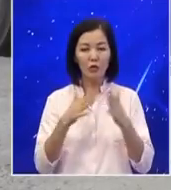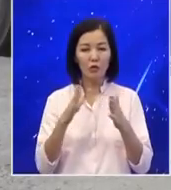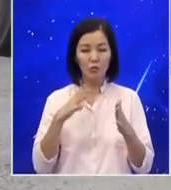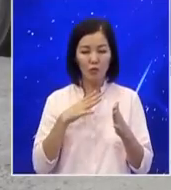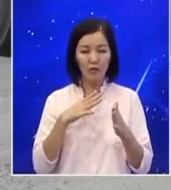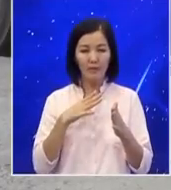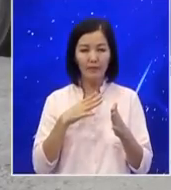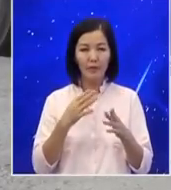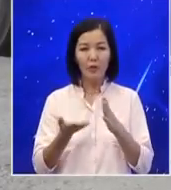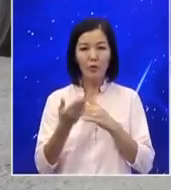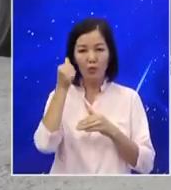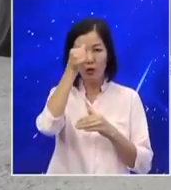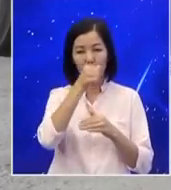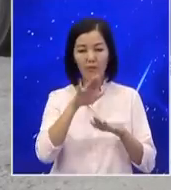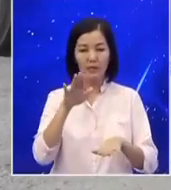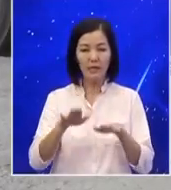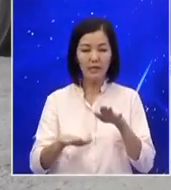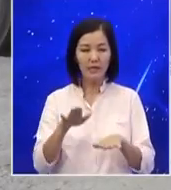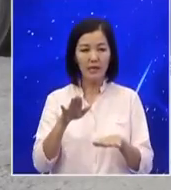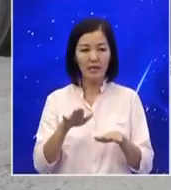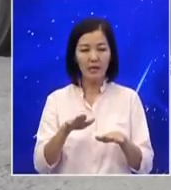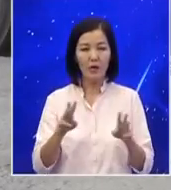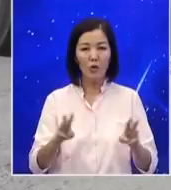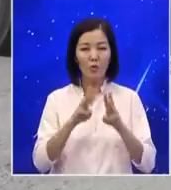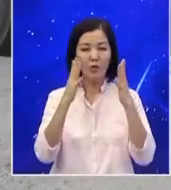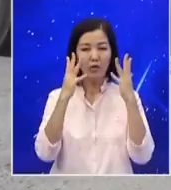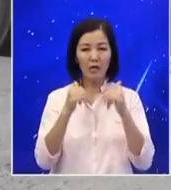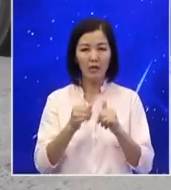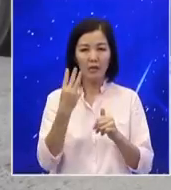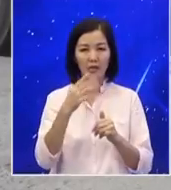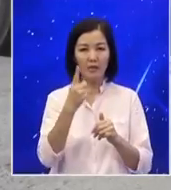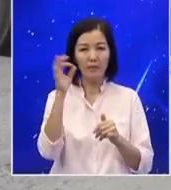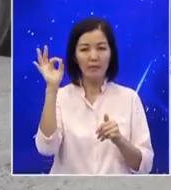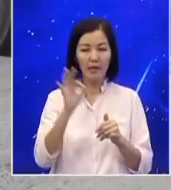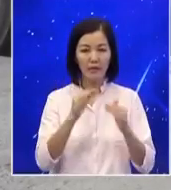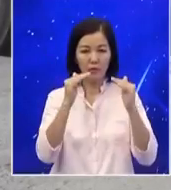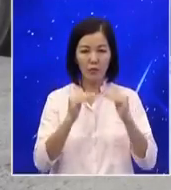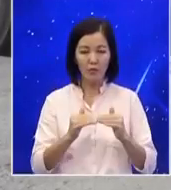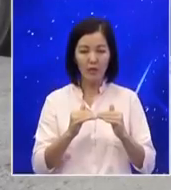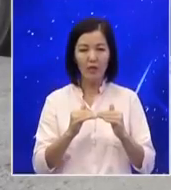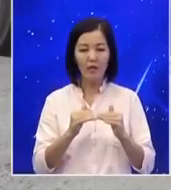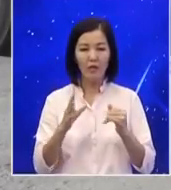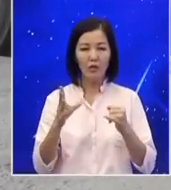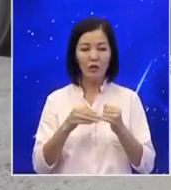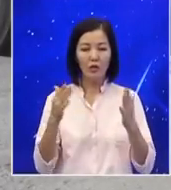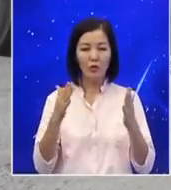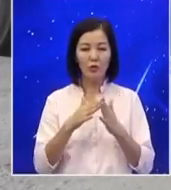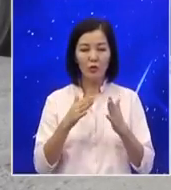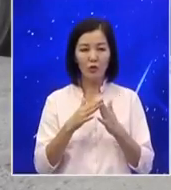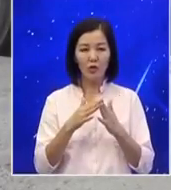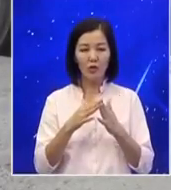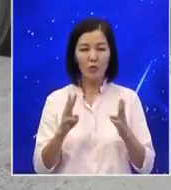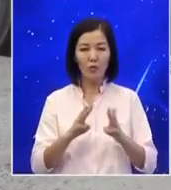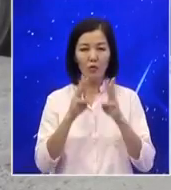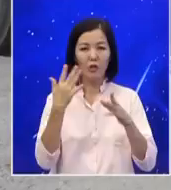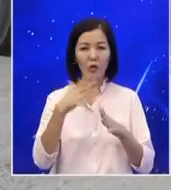отыр. Өткен жылмен салыстырғанда өрттің саны 41%-ға азайып отыр. Тұрғын секторда орын алған